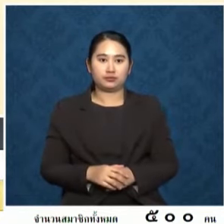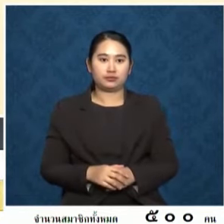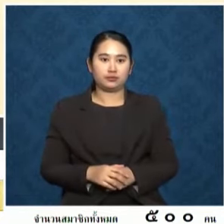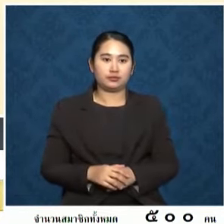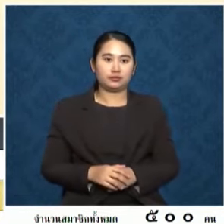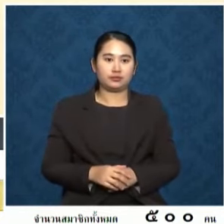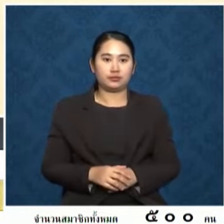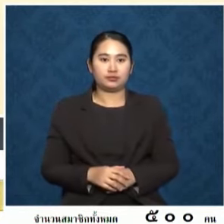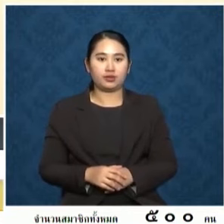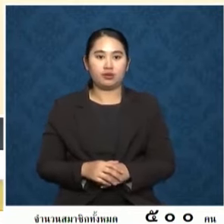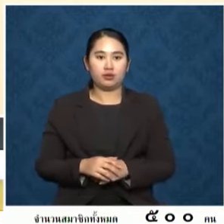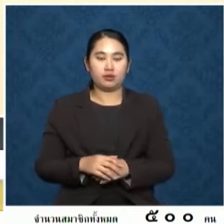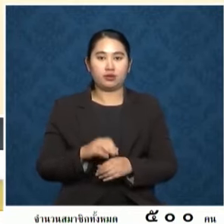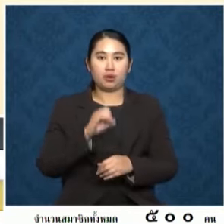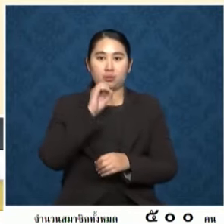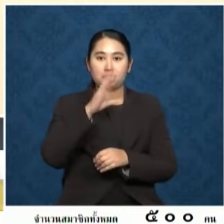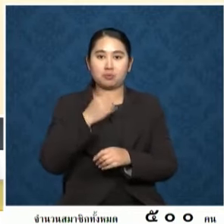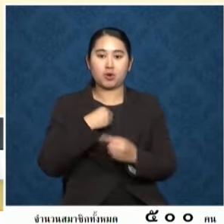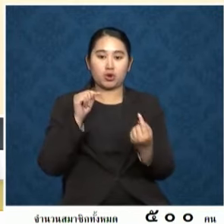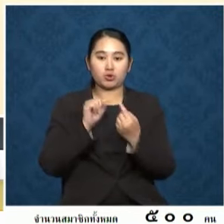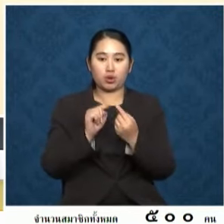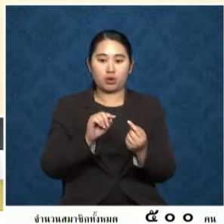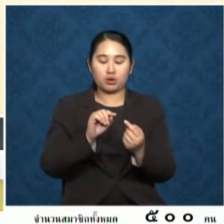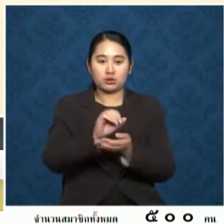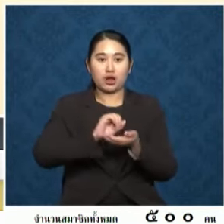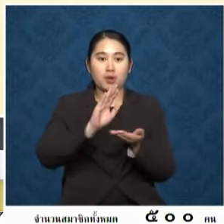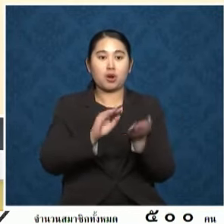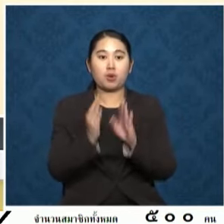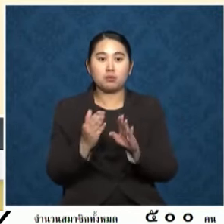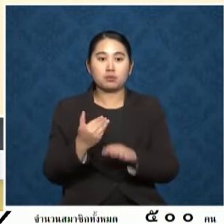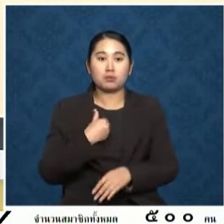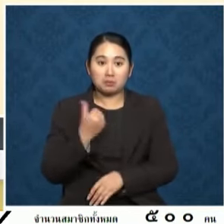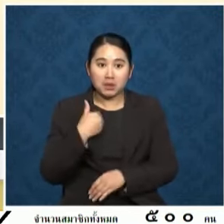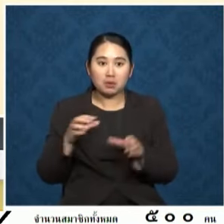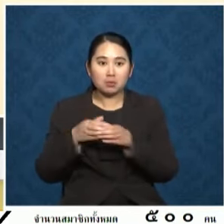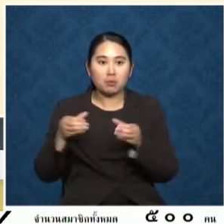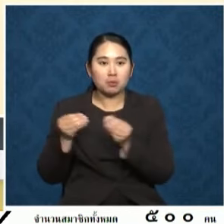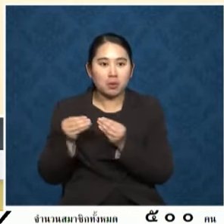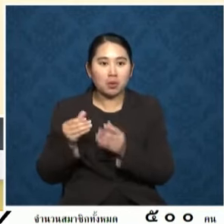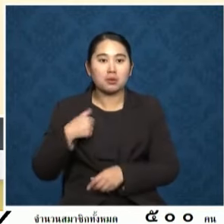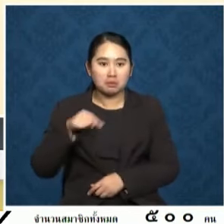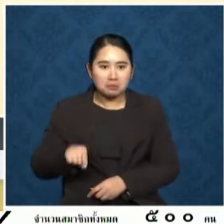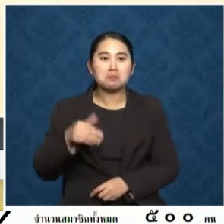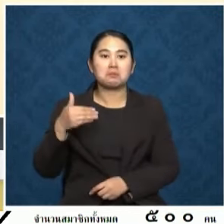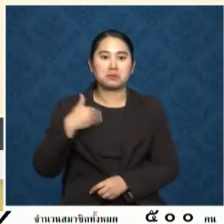อย่าพูดว่าไม่มีขบวนการล้มเจ้านะครับมีครับ